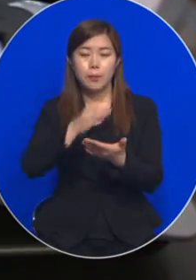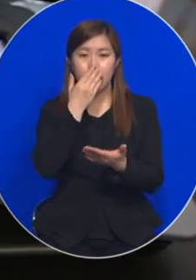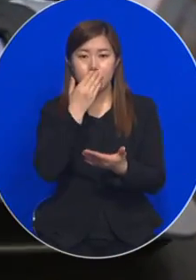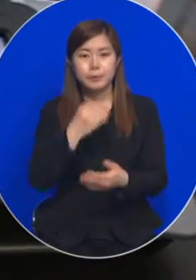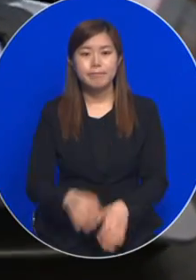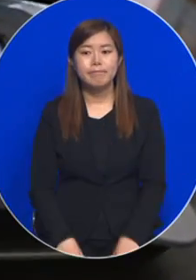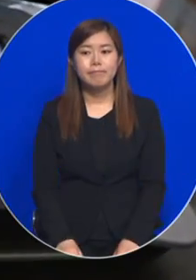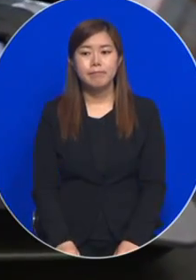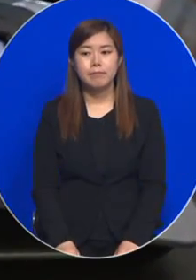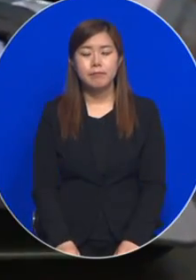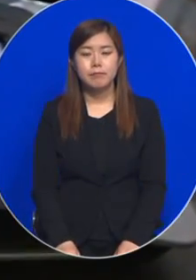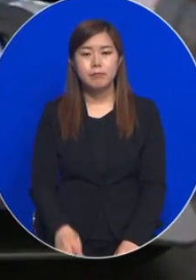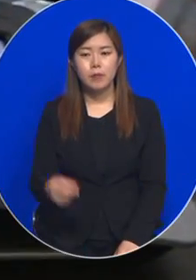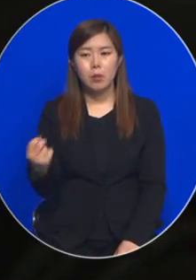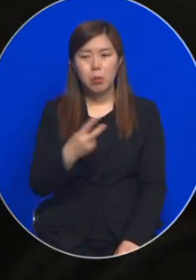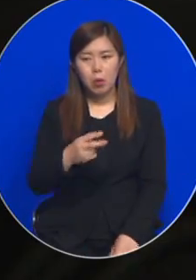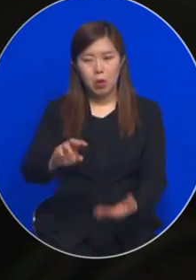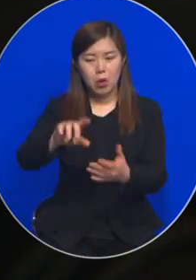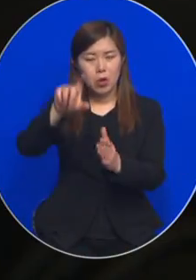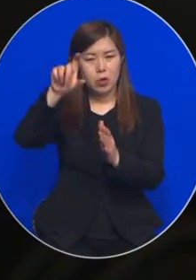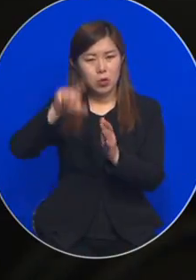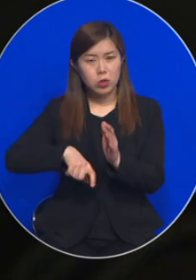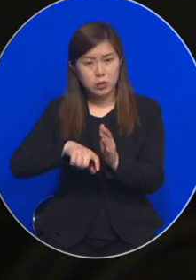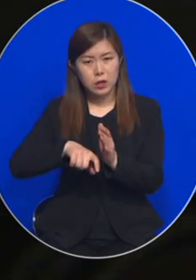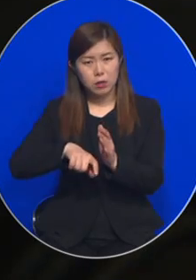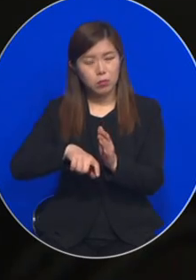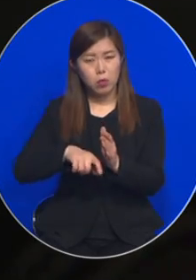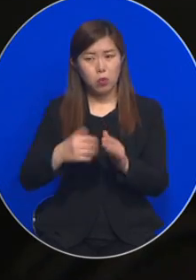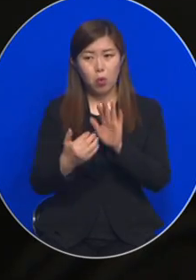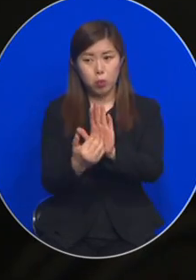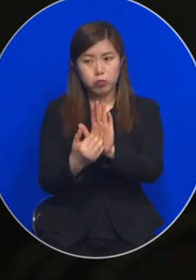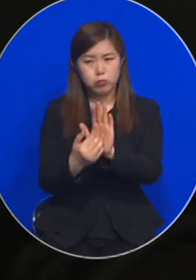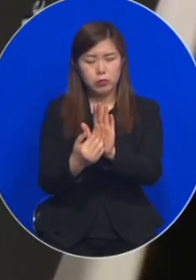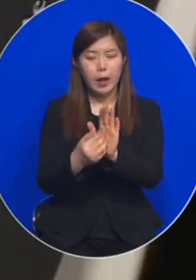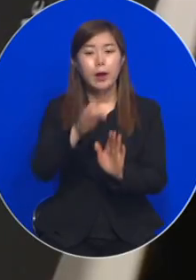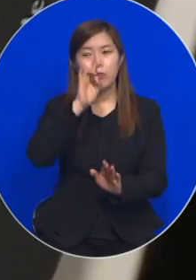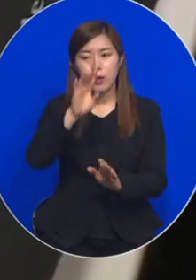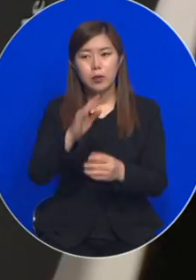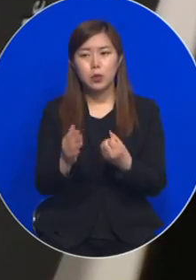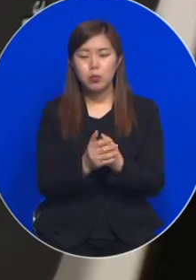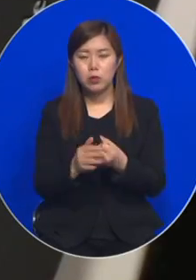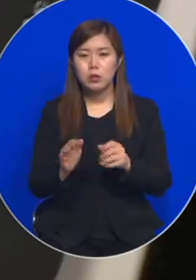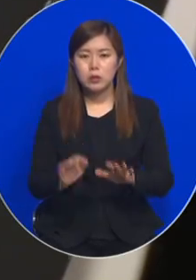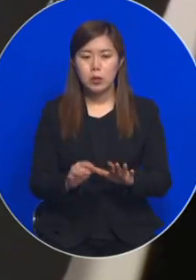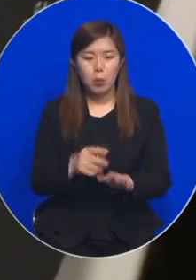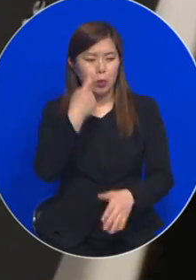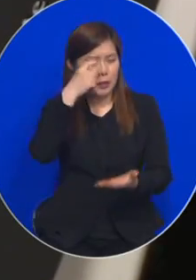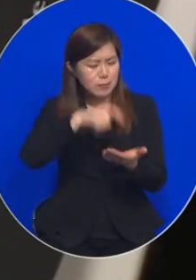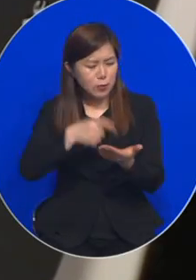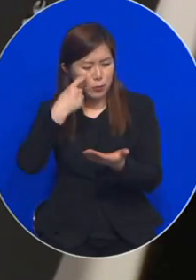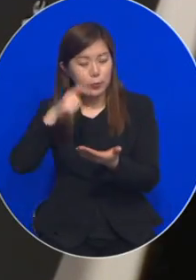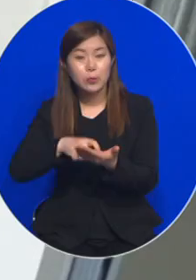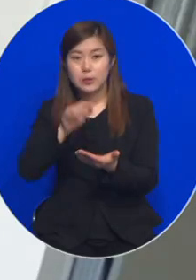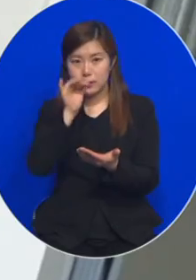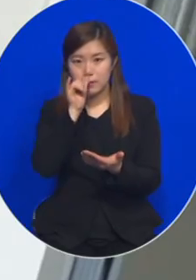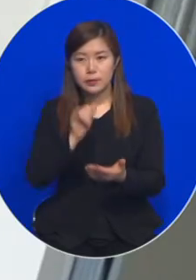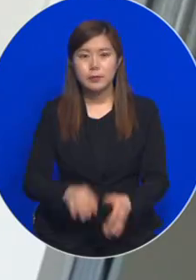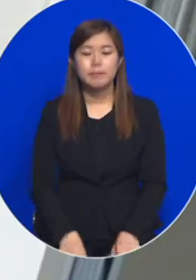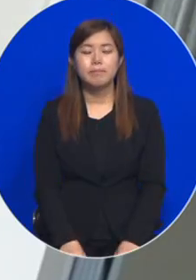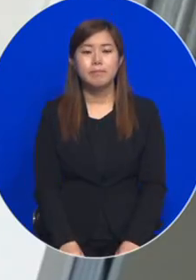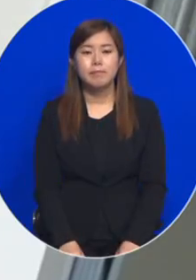긴급 재난 지원금 결제를 거부하거나 불리하게 대우하는 경우를 방지하기 위해 자치단체 마다 단속반 도 운영됩니다